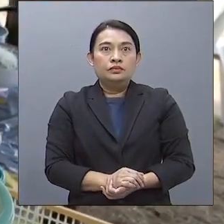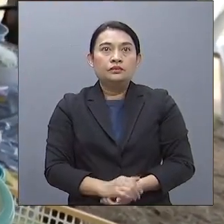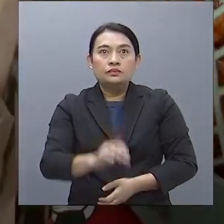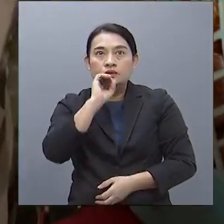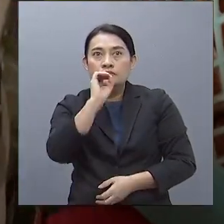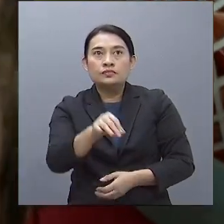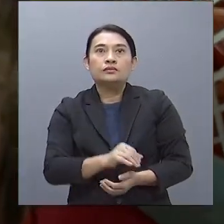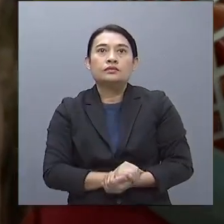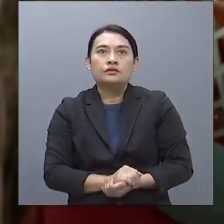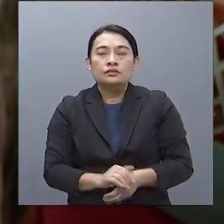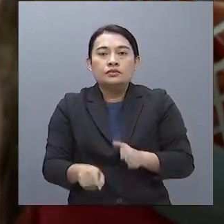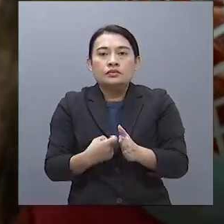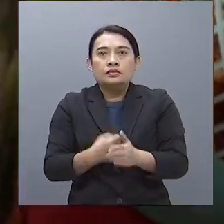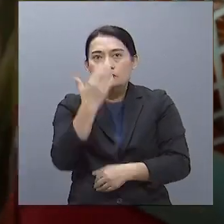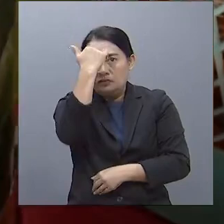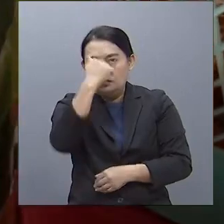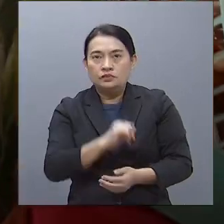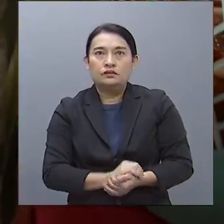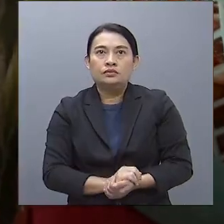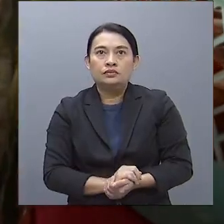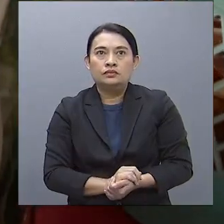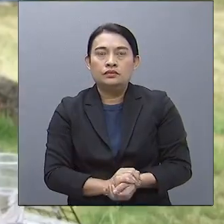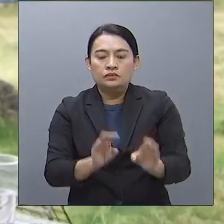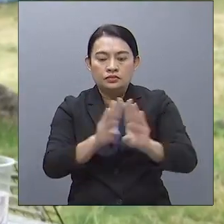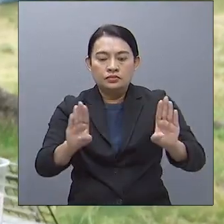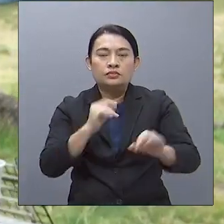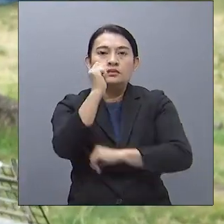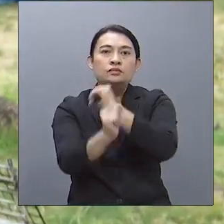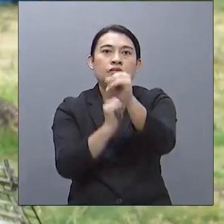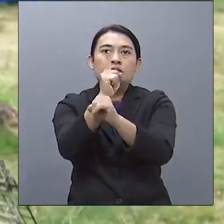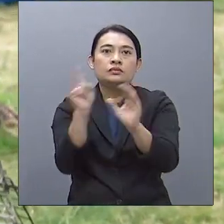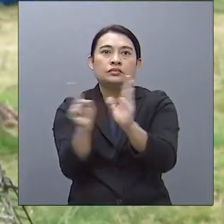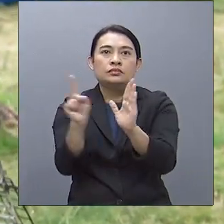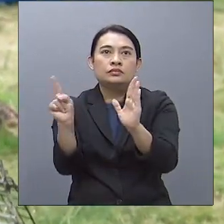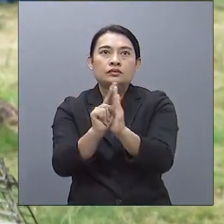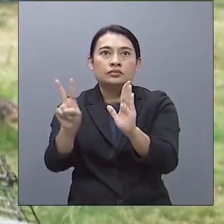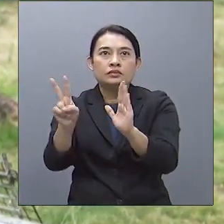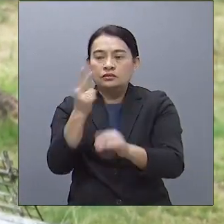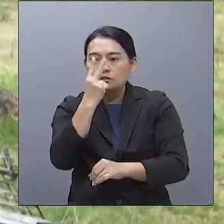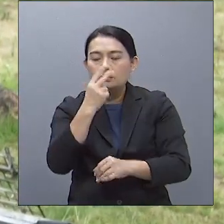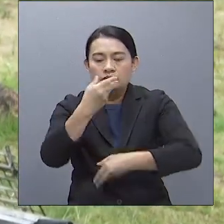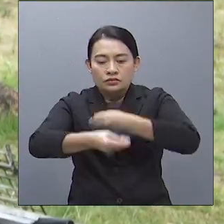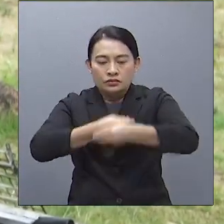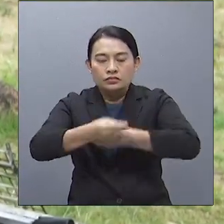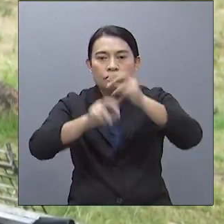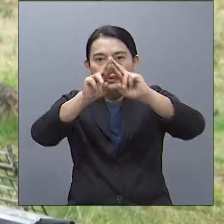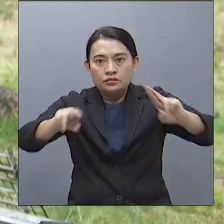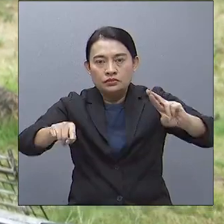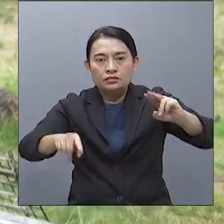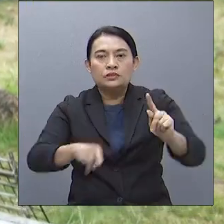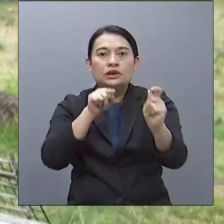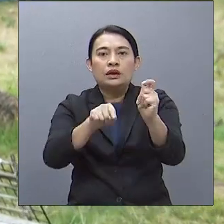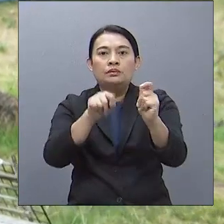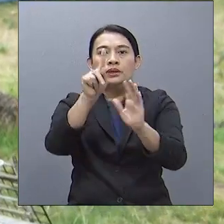าดูกันว่าเหตุผลของเขาเนี่ยทำไมถึงเปิดปีละ2ครั้งเท่านั้นไปดูที่ร้านข้าวหมกไก่อำเภอตะกั่วป่าจังหวัดพังงา